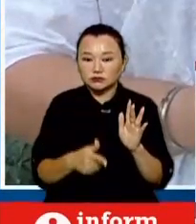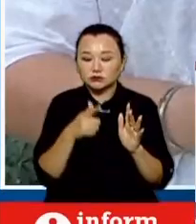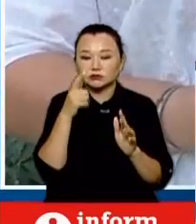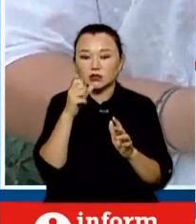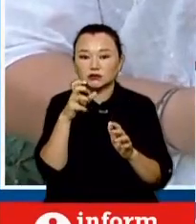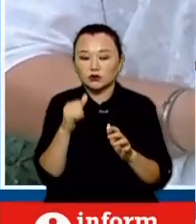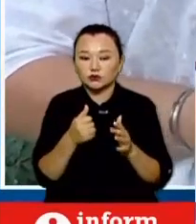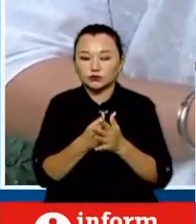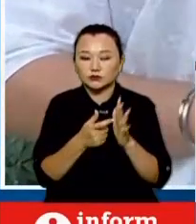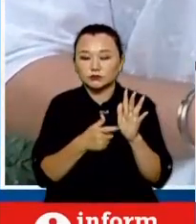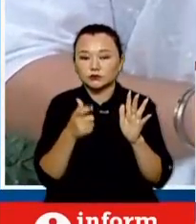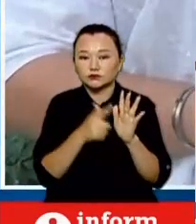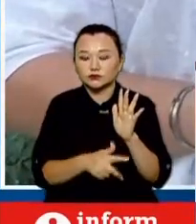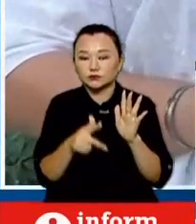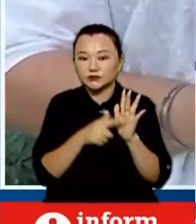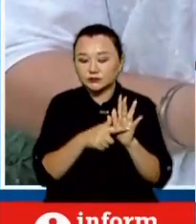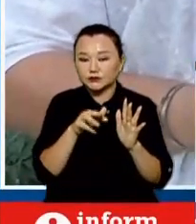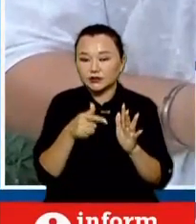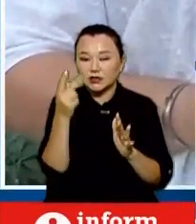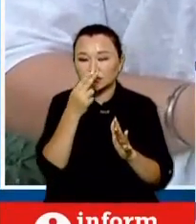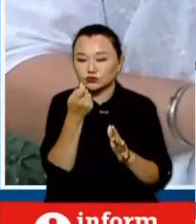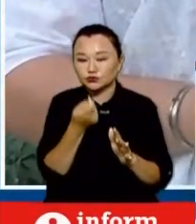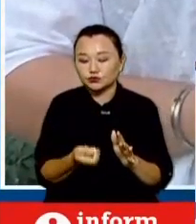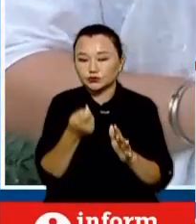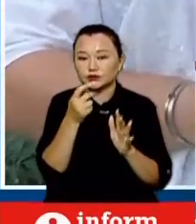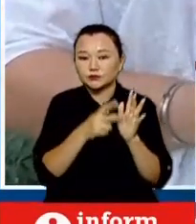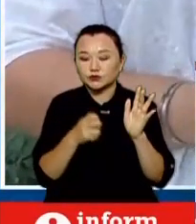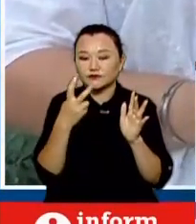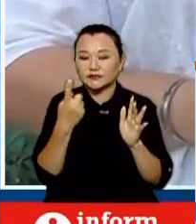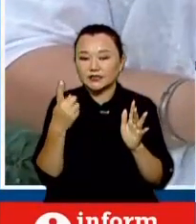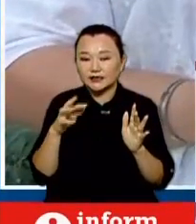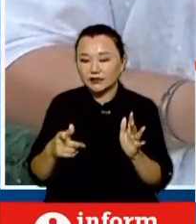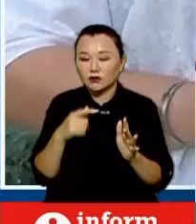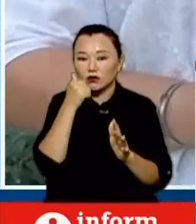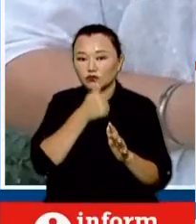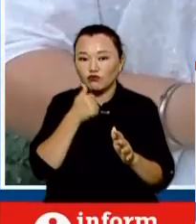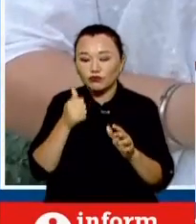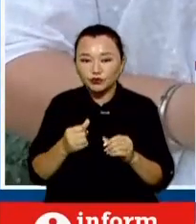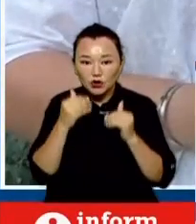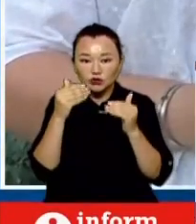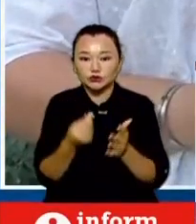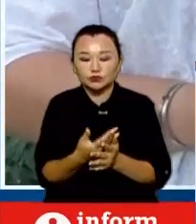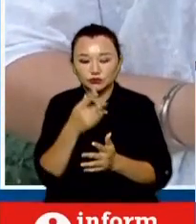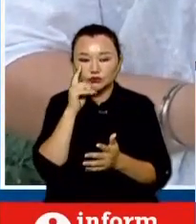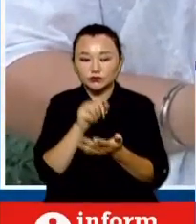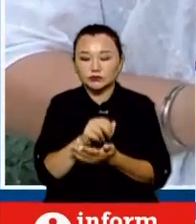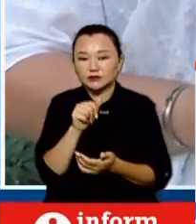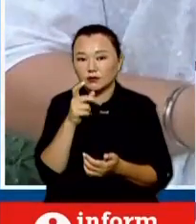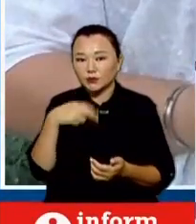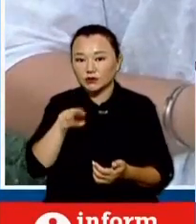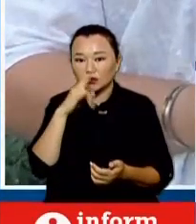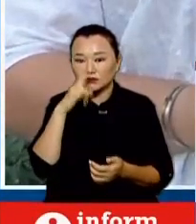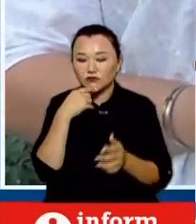до 787 тенге. В Астане чуть дешевле – 721 тенге. Наибольшее годовое удорожание зафиксировано в Западно-Казахстанской области